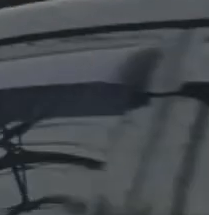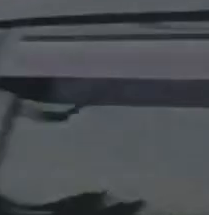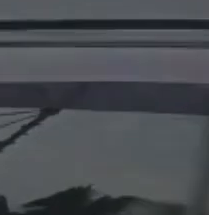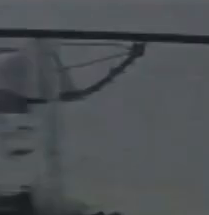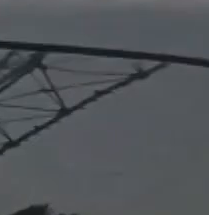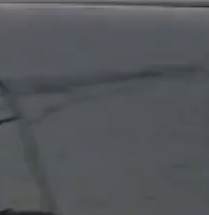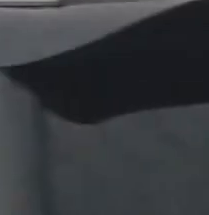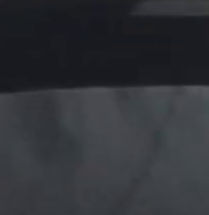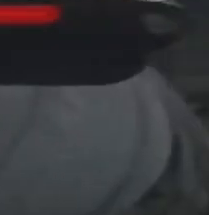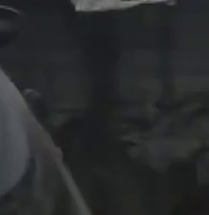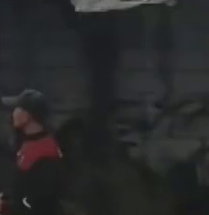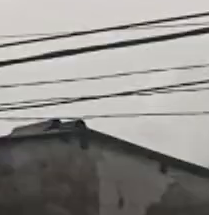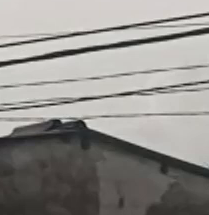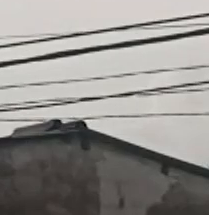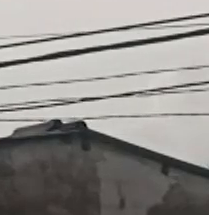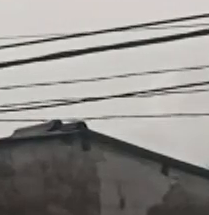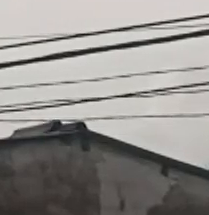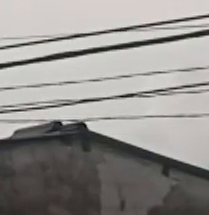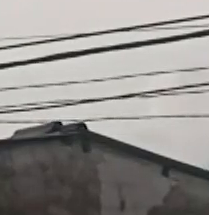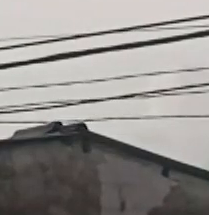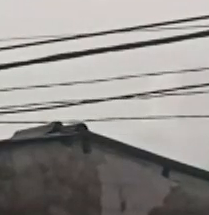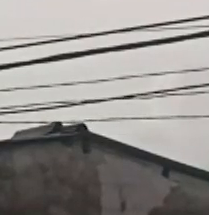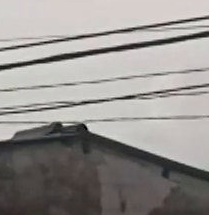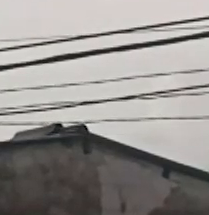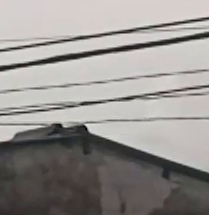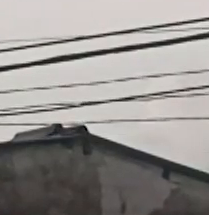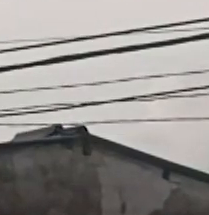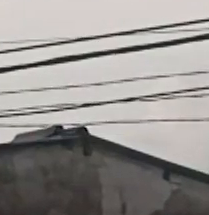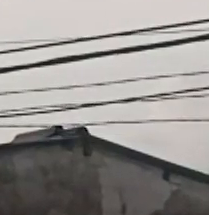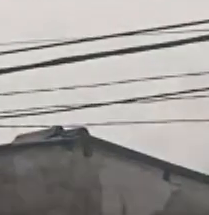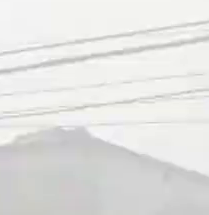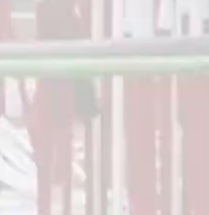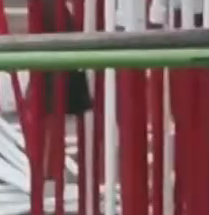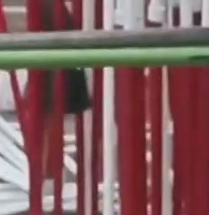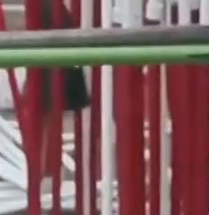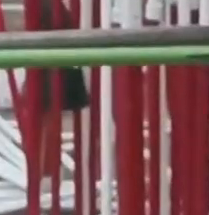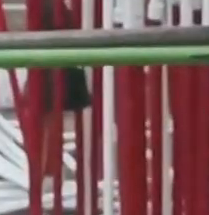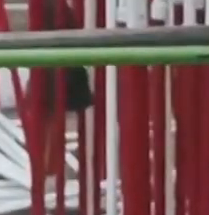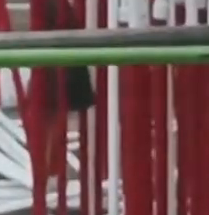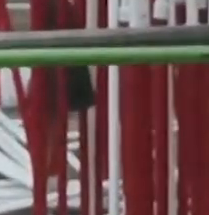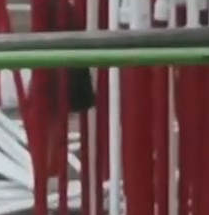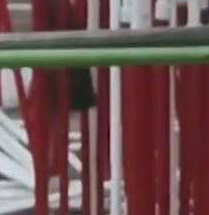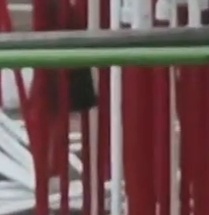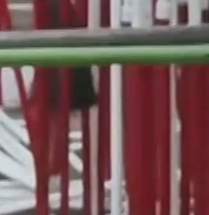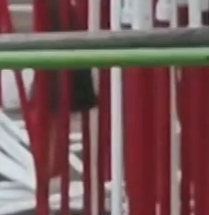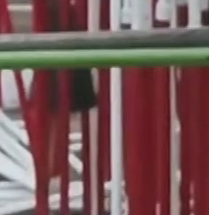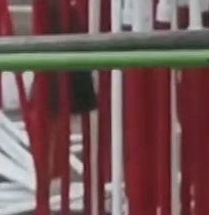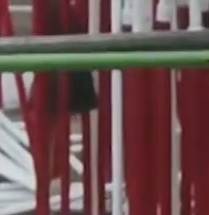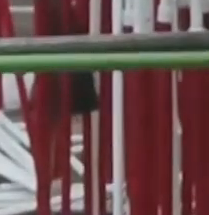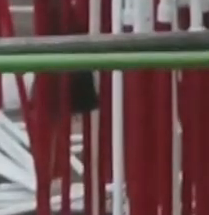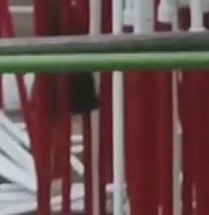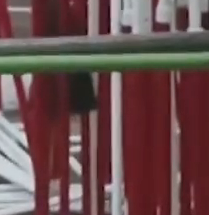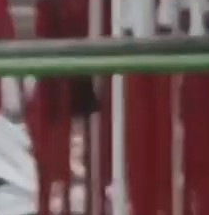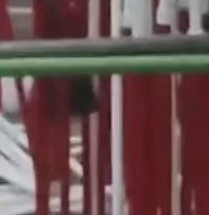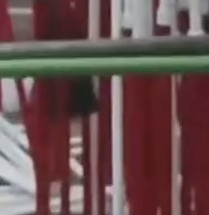mendung, tiba-tiba angin kencang datang sempat membuat panik warga. Tahu tiba-tiba itu angin tiba-tiba ribut aja kan